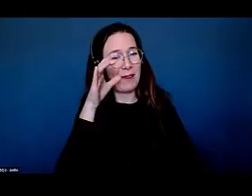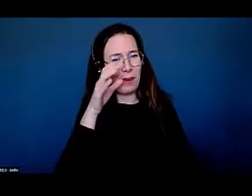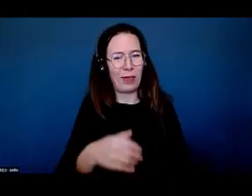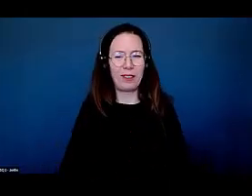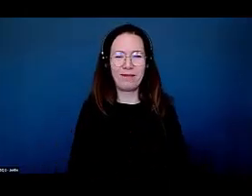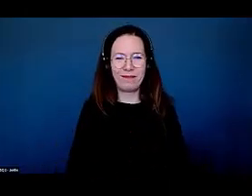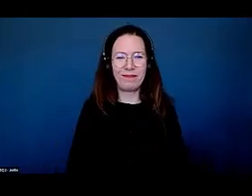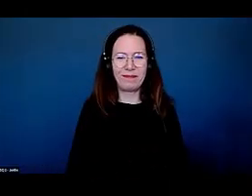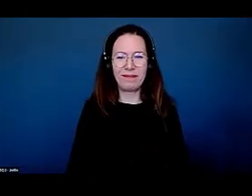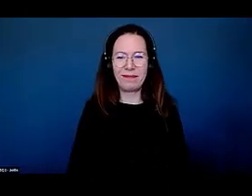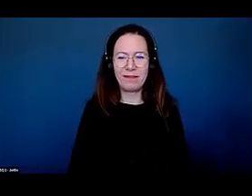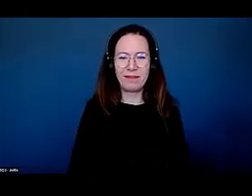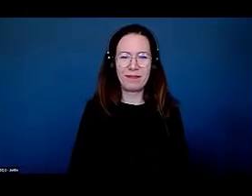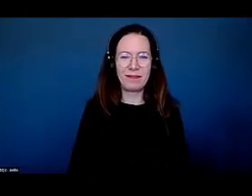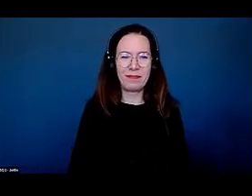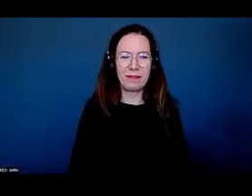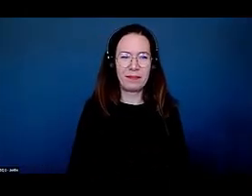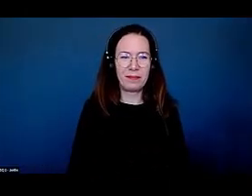là.